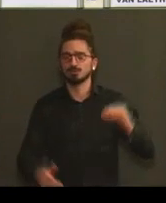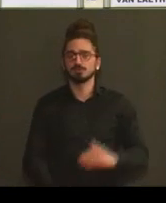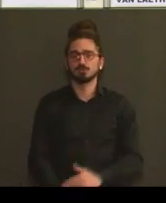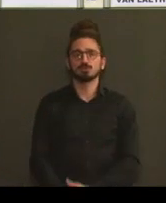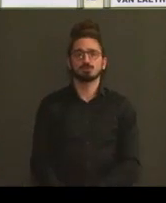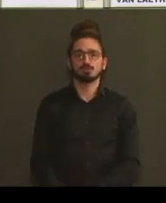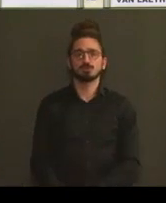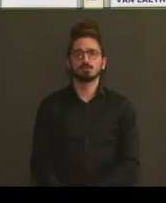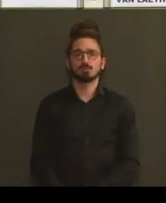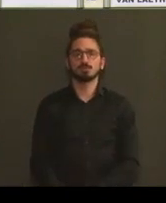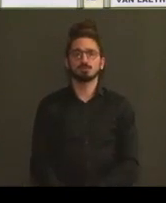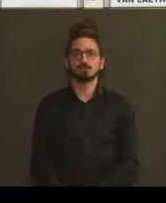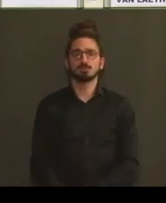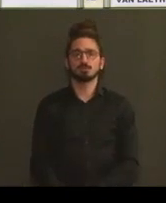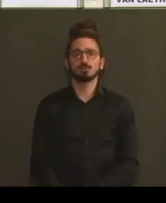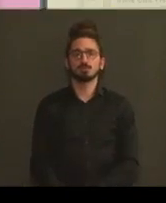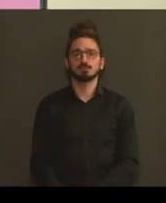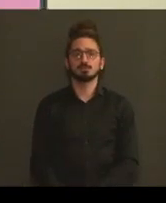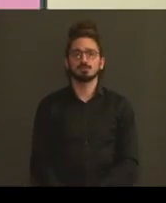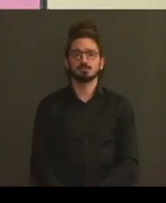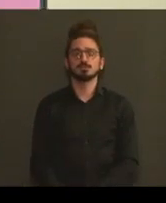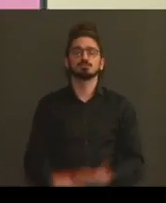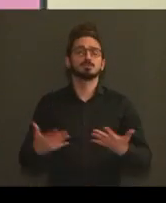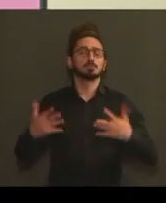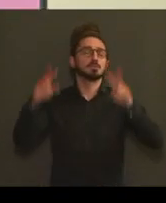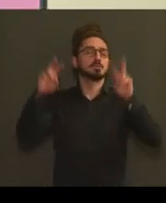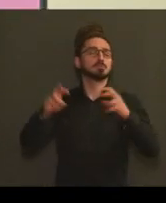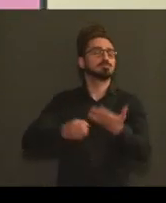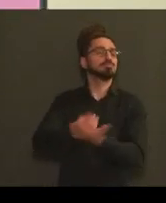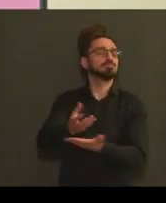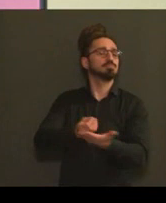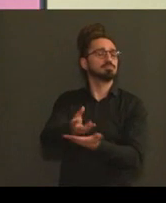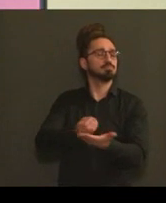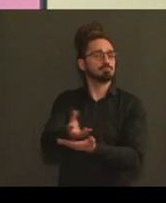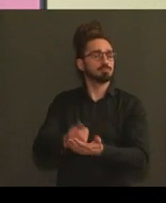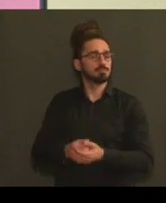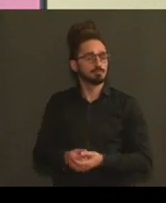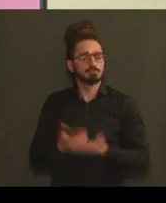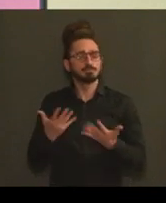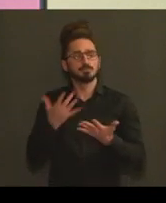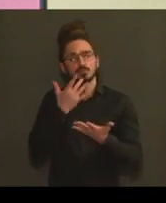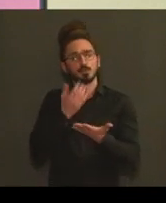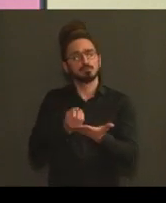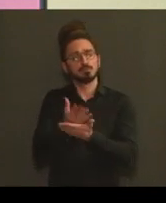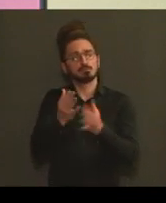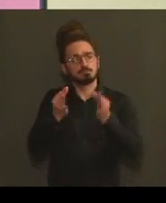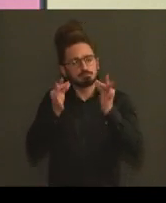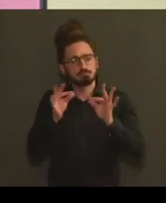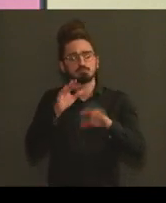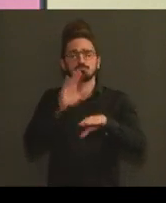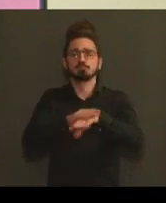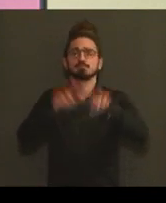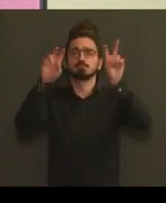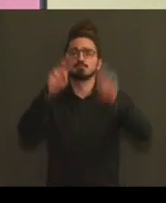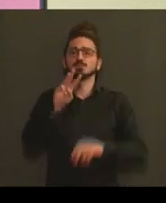Thème de la journée, vous donner les informations fiables concernant le troisième vaccin qui est apparu en Belgique, le